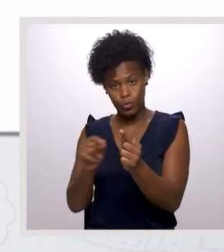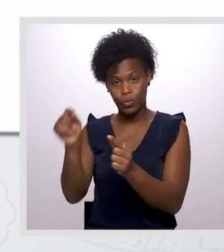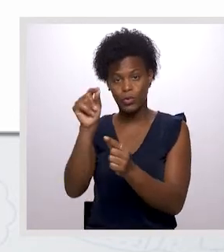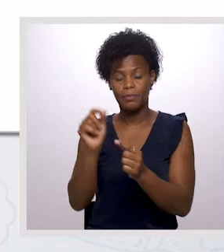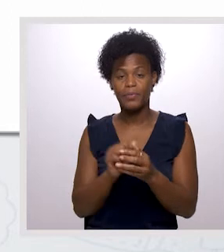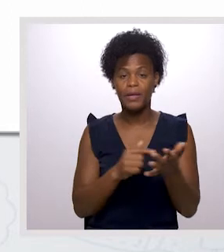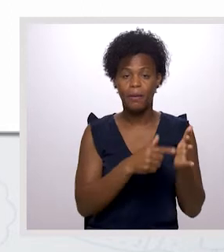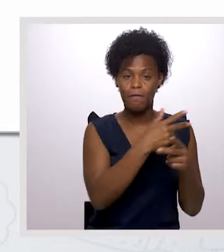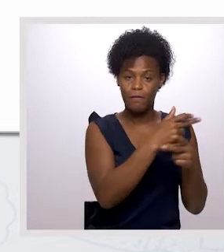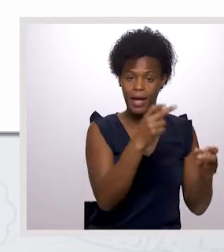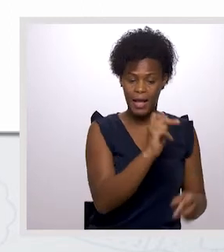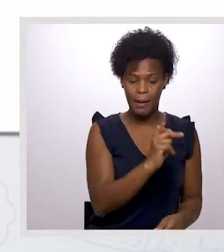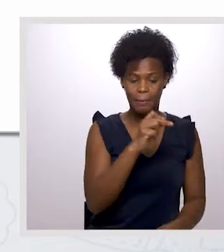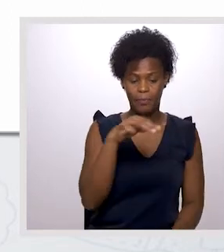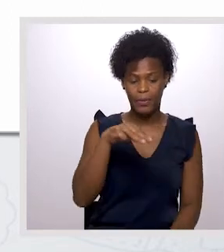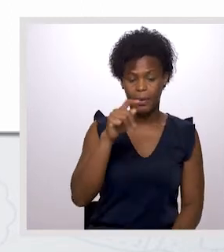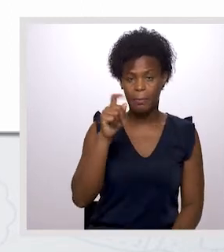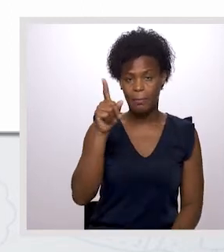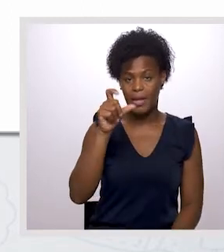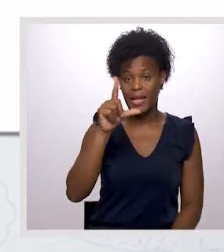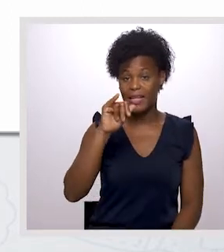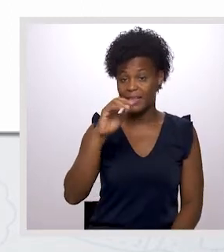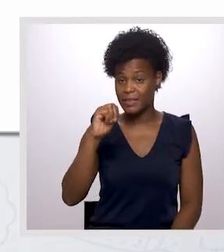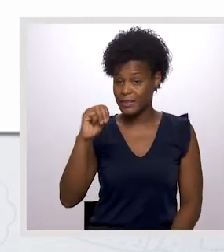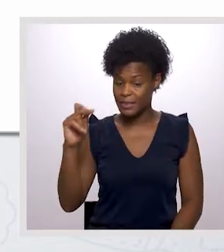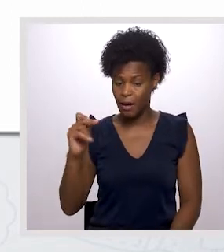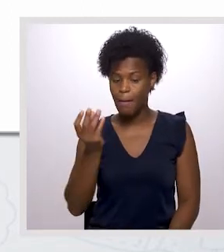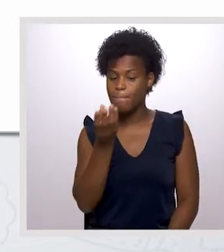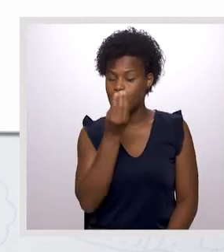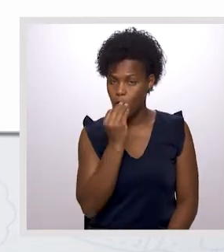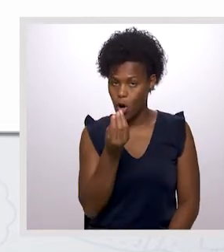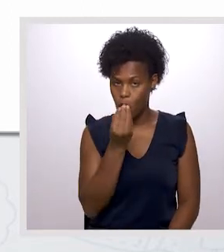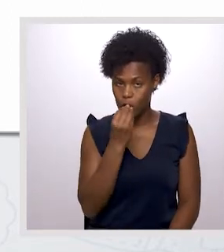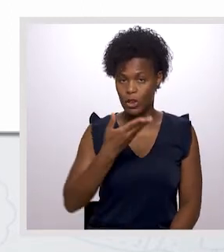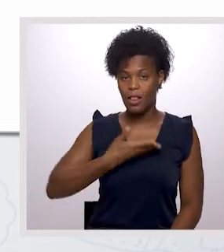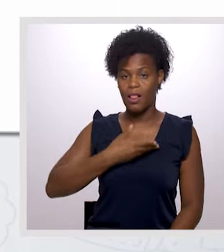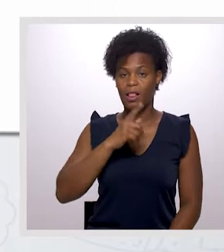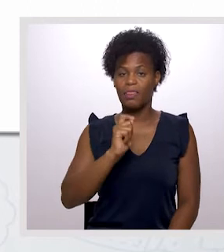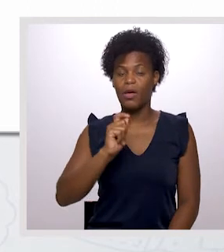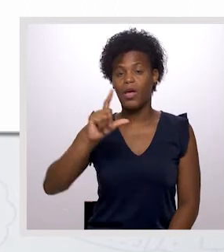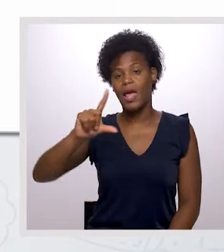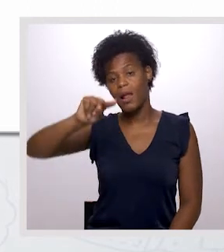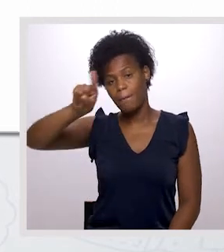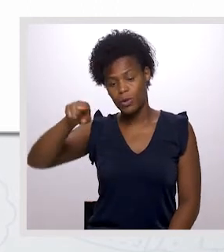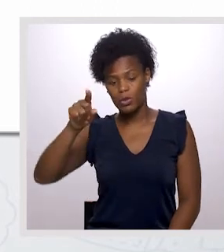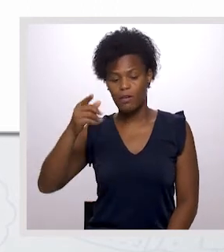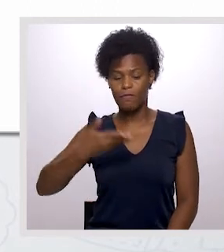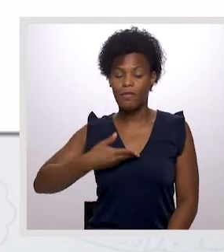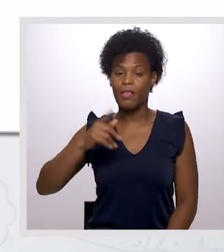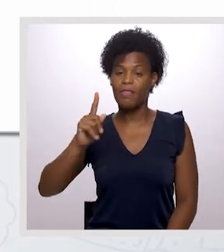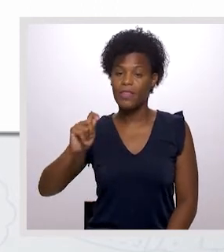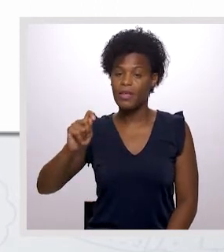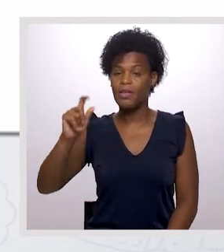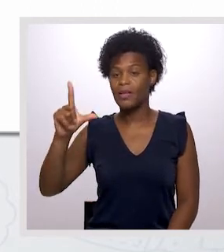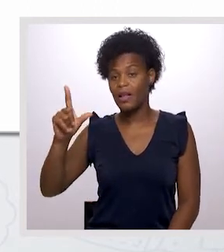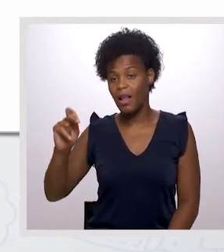A, Mélissa mange, c'est de l'apostrophe, de la ou du